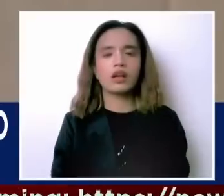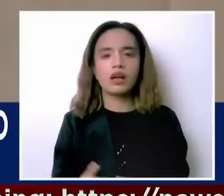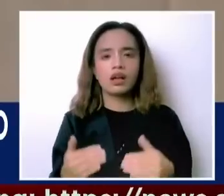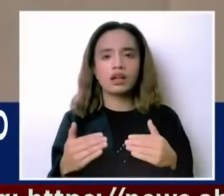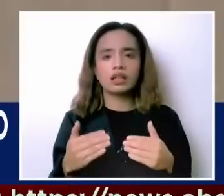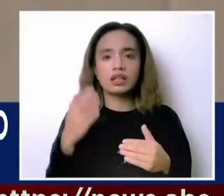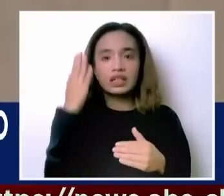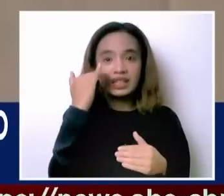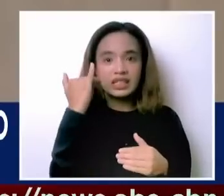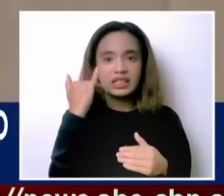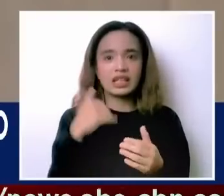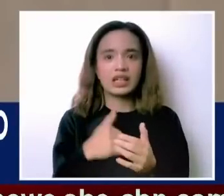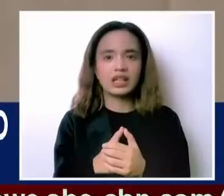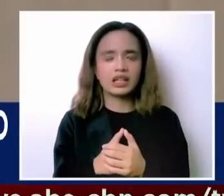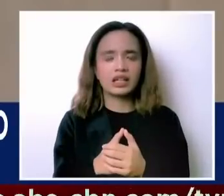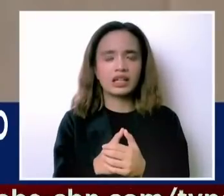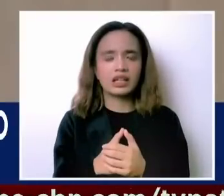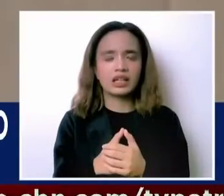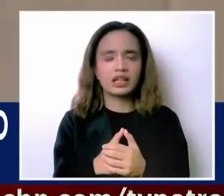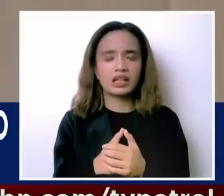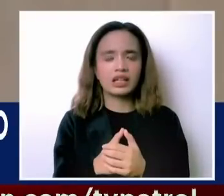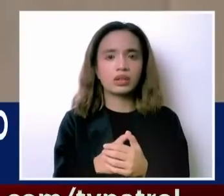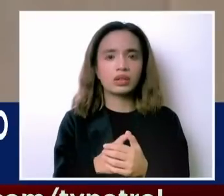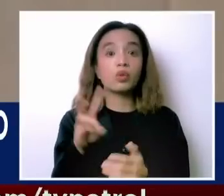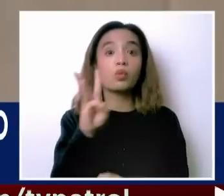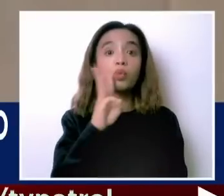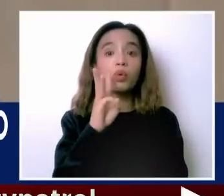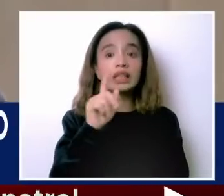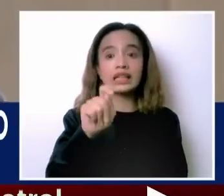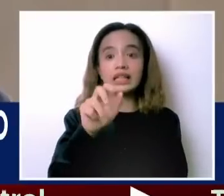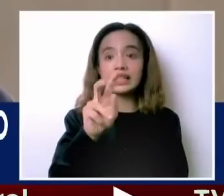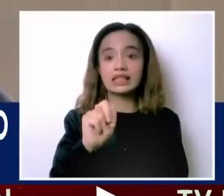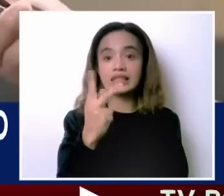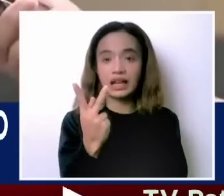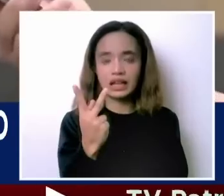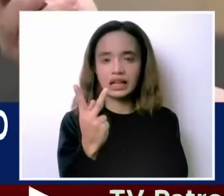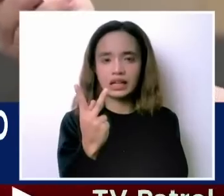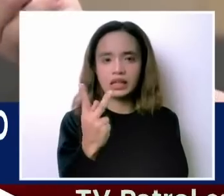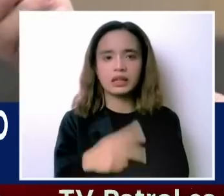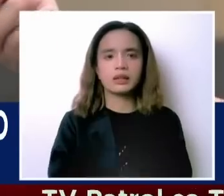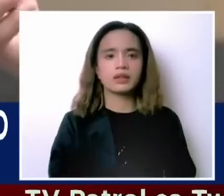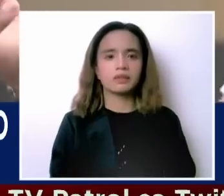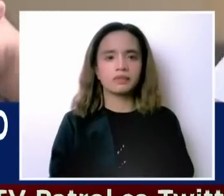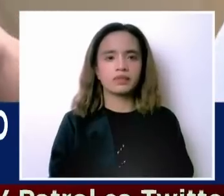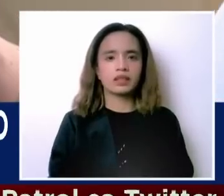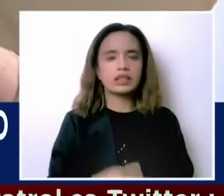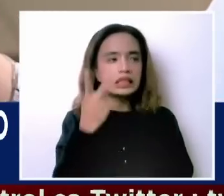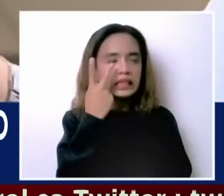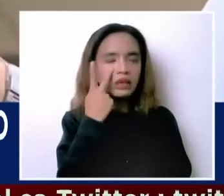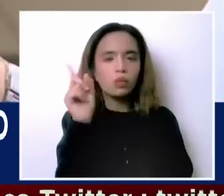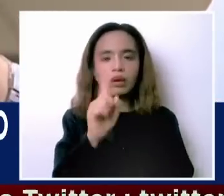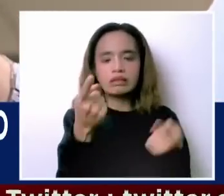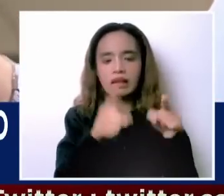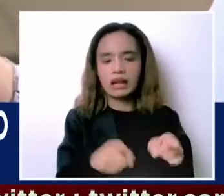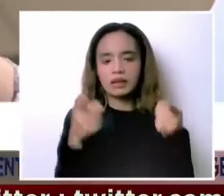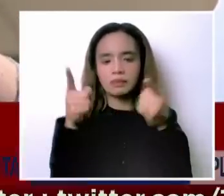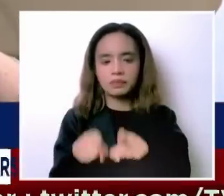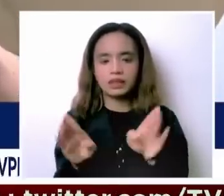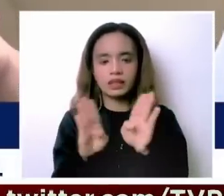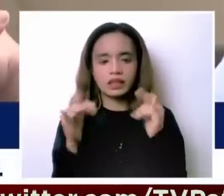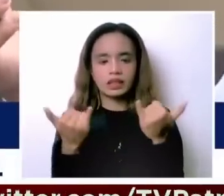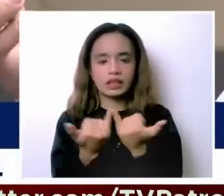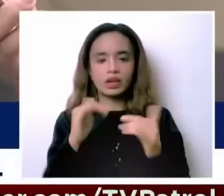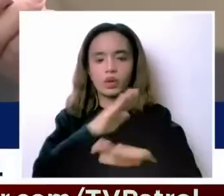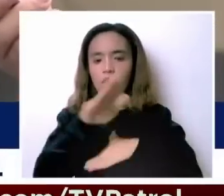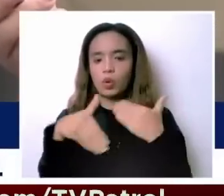also the water tank, para rationing tayo na mangyayari sa mga barabarangay. The government is going to do everything, you know, to provide